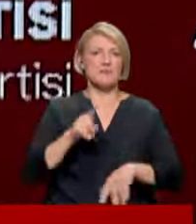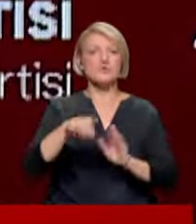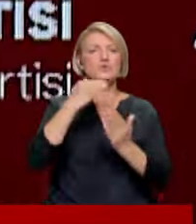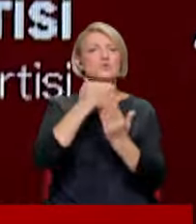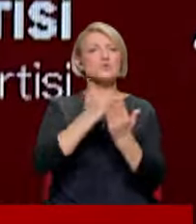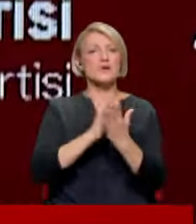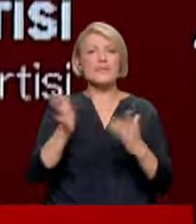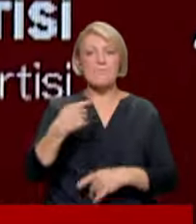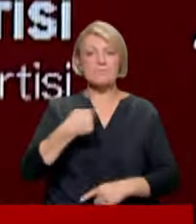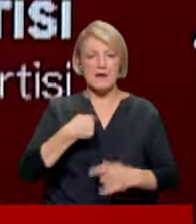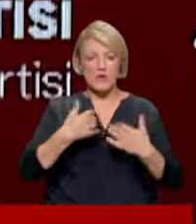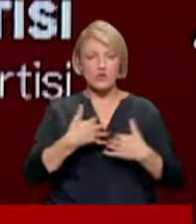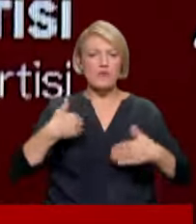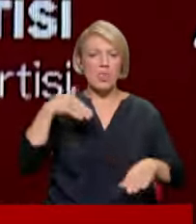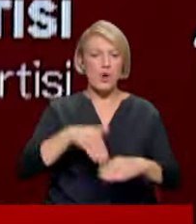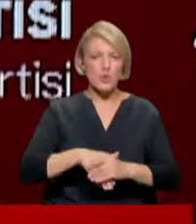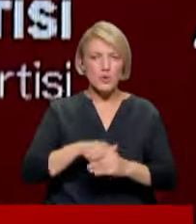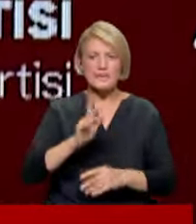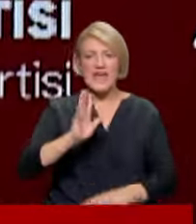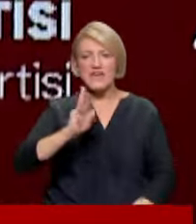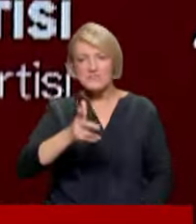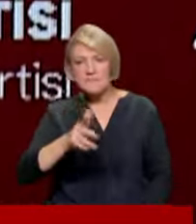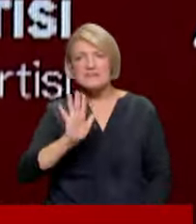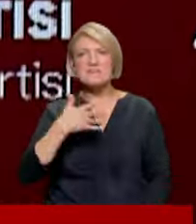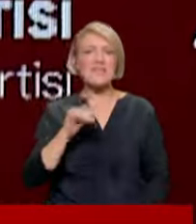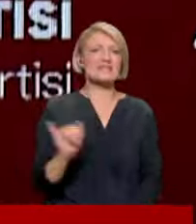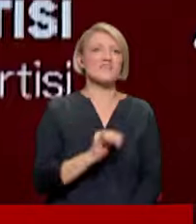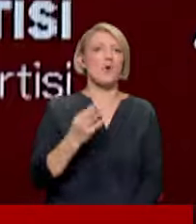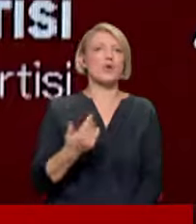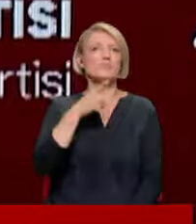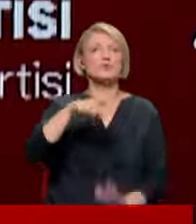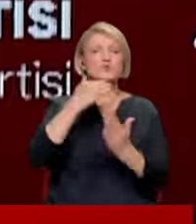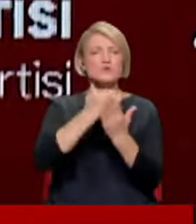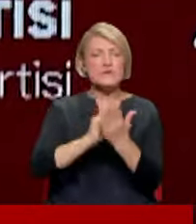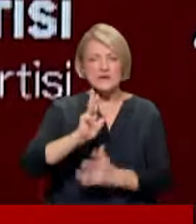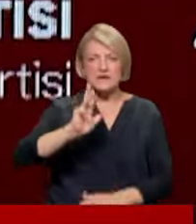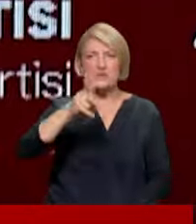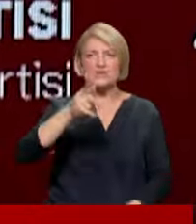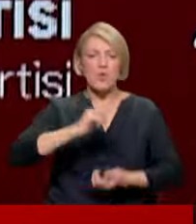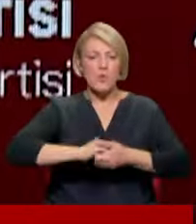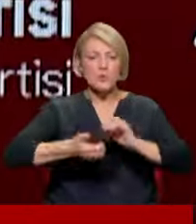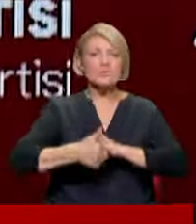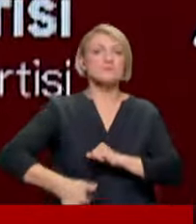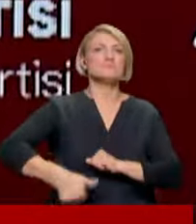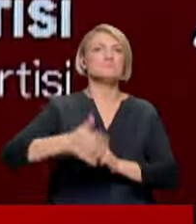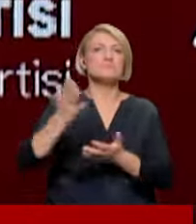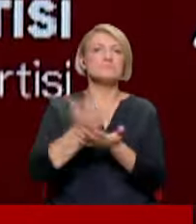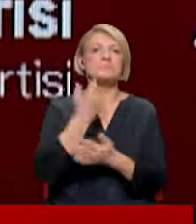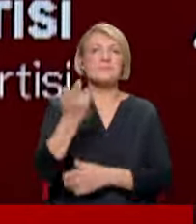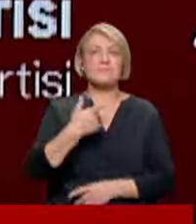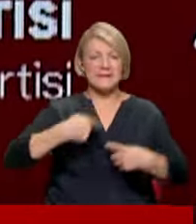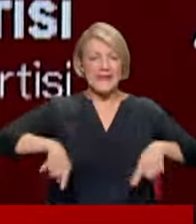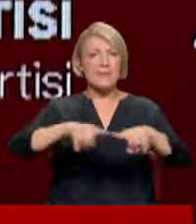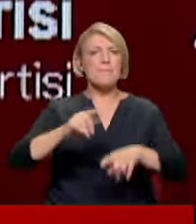tüzük ne bana güven oyudur ne geçmemesi beni zayıflatır. Bu tüzük geçince örgüt kazanır. Genel başkan